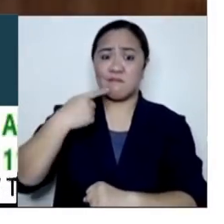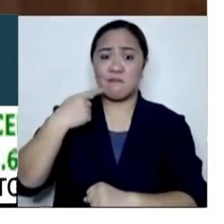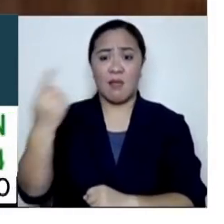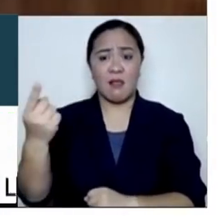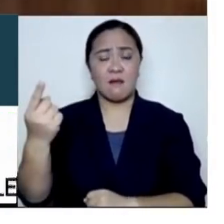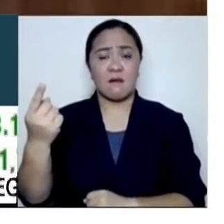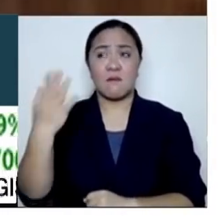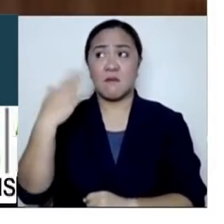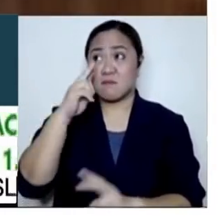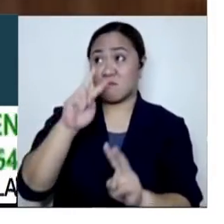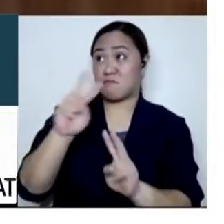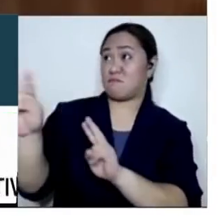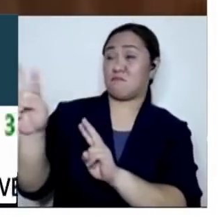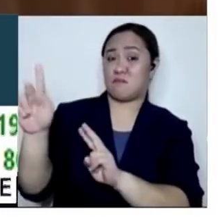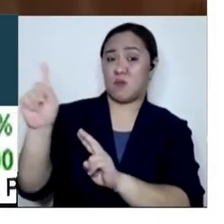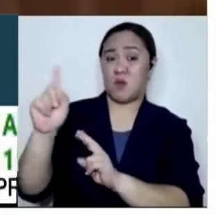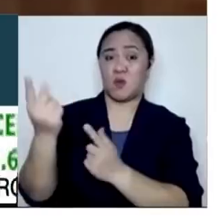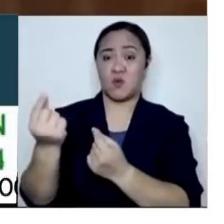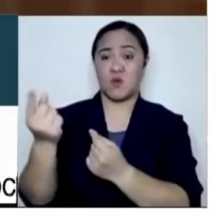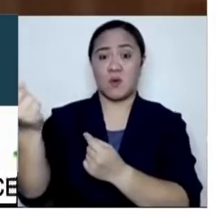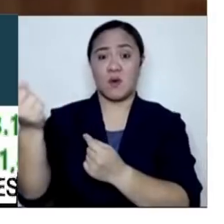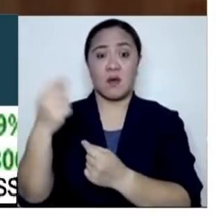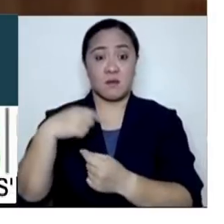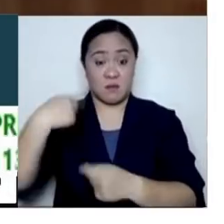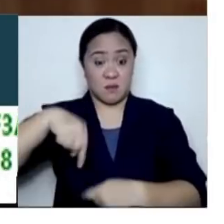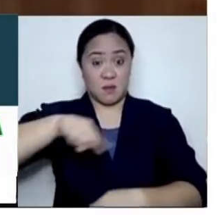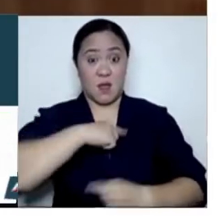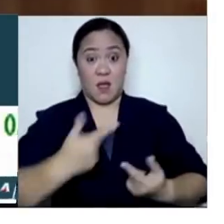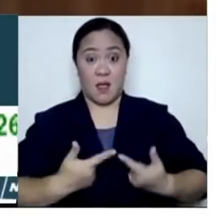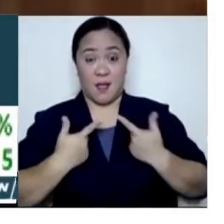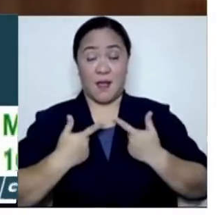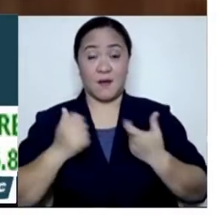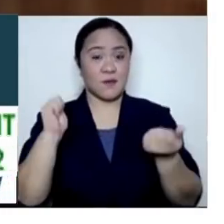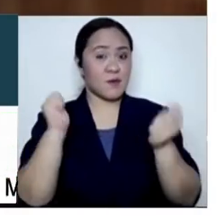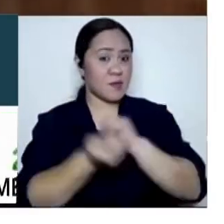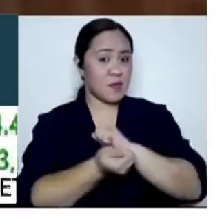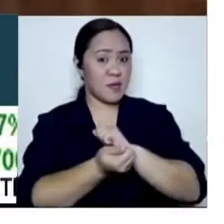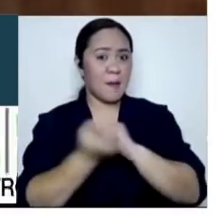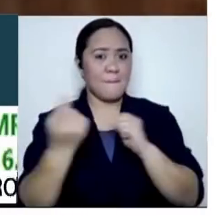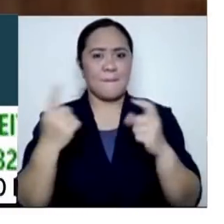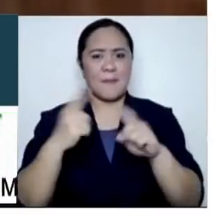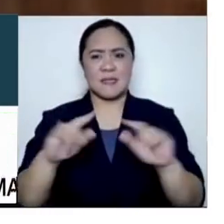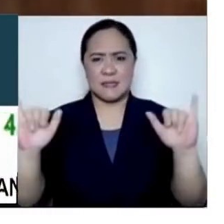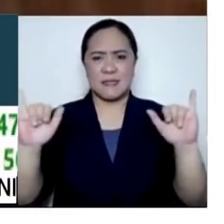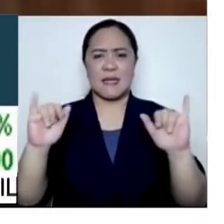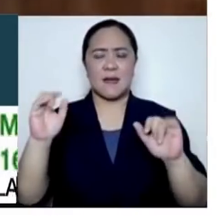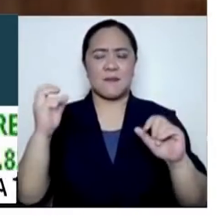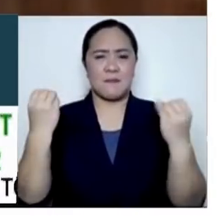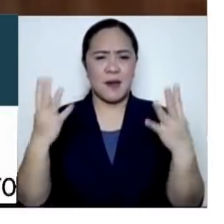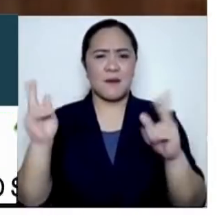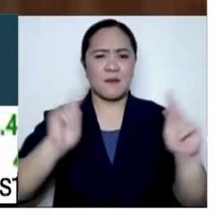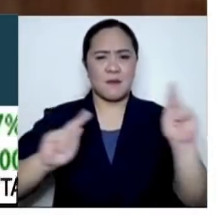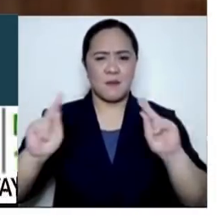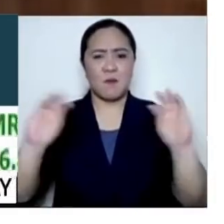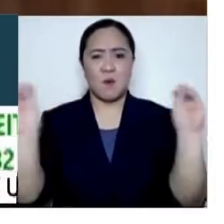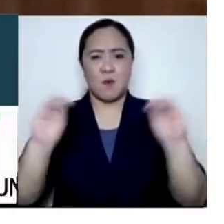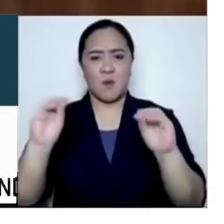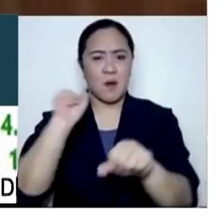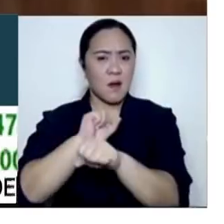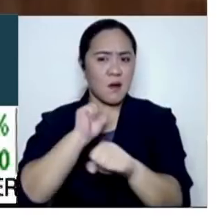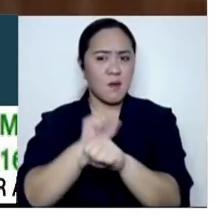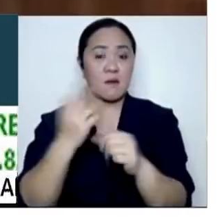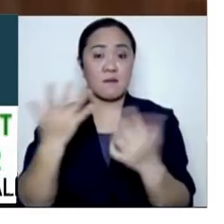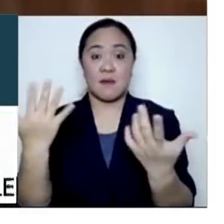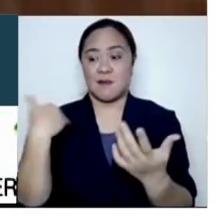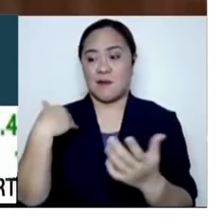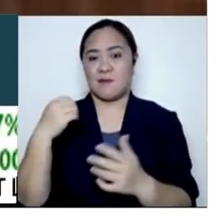eh. Hindi naman gumaganda ang buhay natin. There are 4 million people now unemployed. We now have 11 trillion pesos